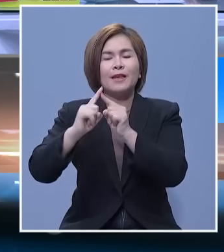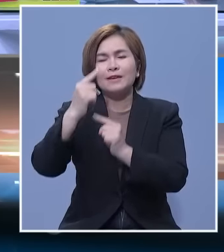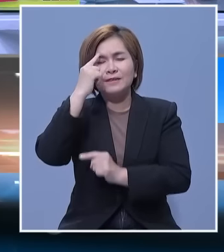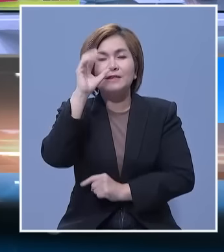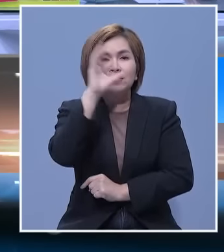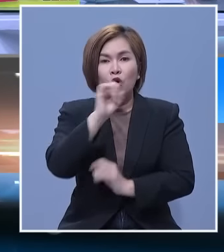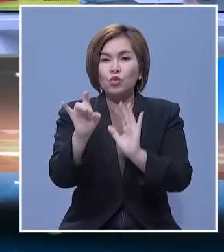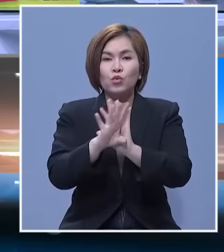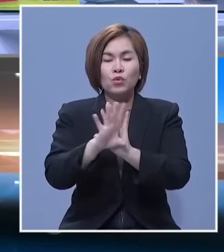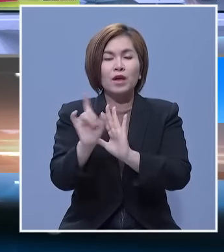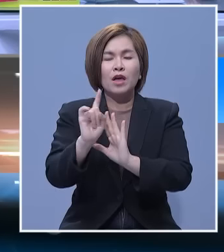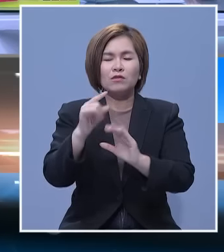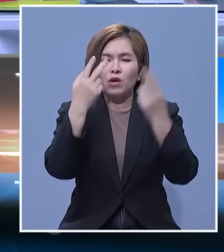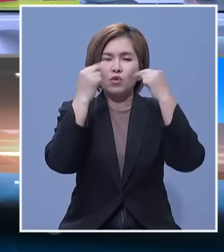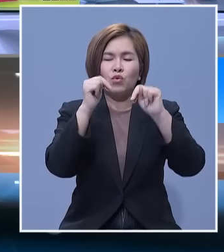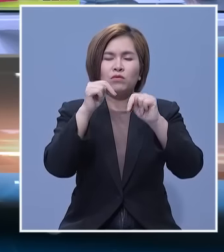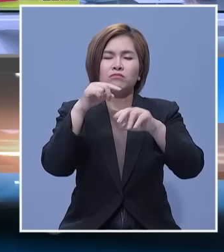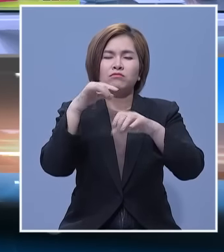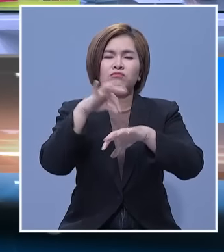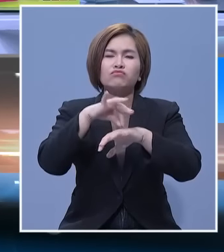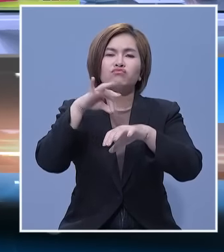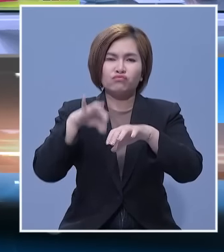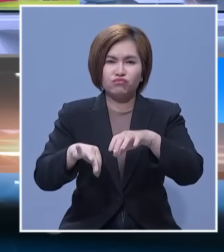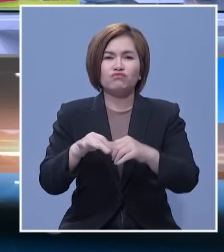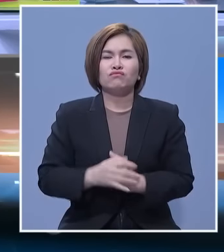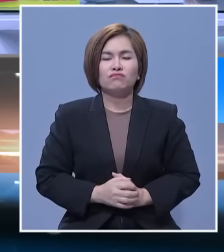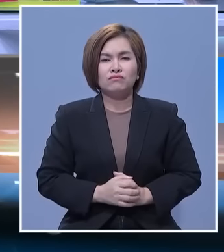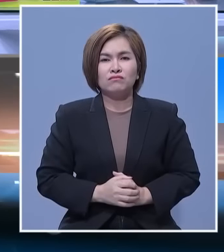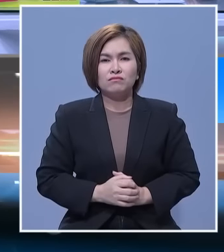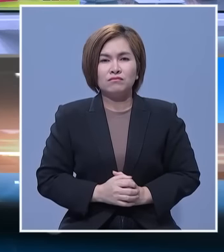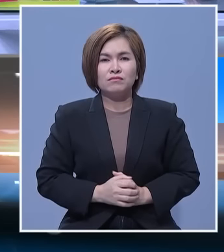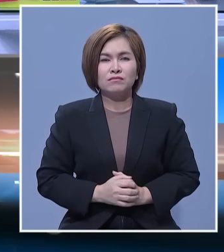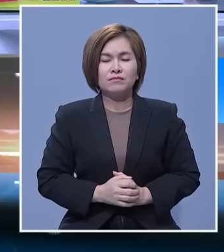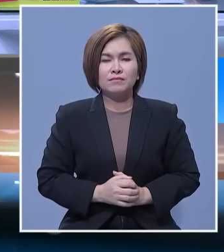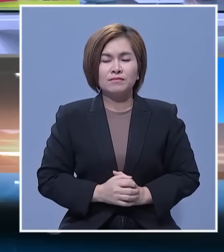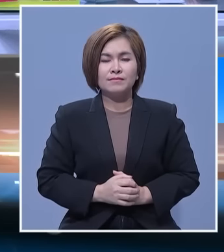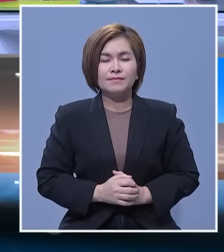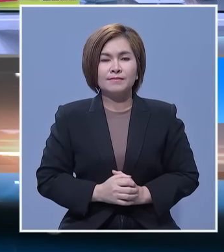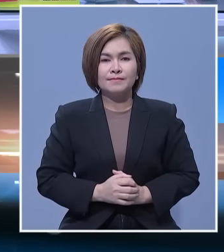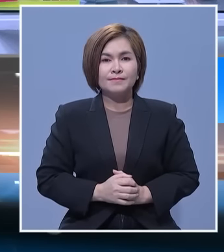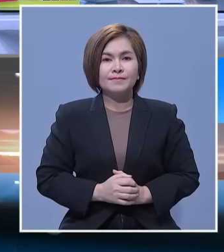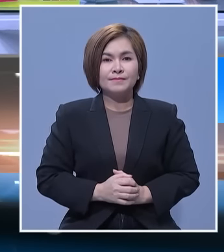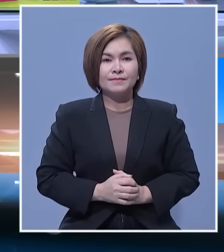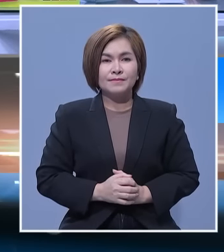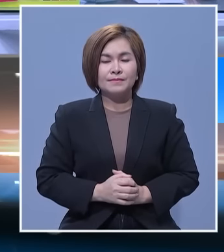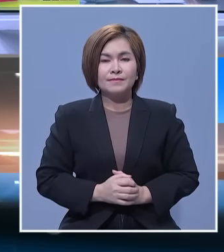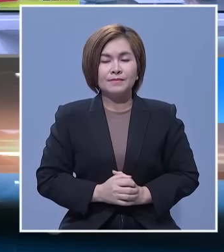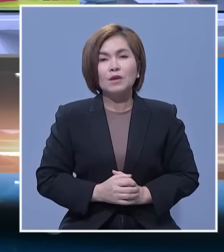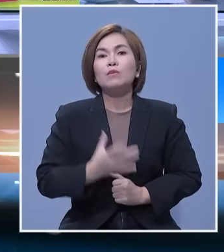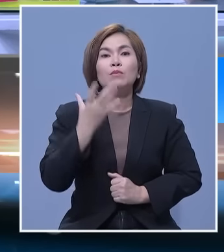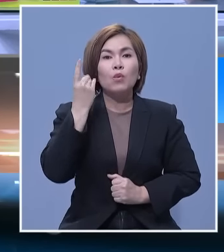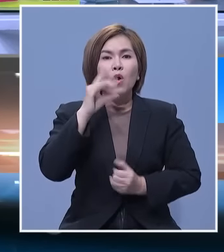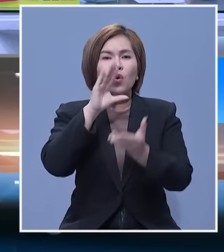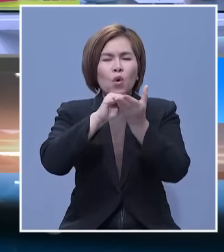วแต่สุดท้ายก็ไม่รอดนะฮะ คือคุณไพศาลเนี่ยแทงสวนเลยแล้วก็เดี๋ยวเราจะมีคุยสดด้วยแต่ว่าก่อนอื่นมาไล่เรียงกันเมื่อวานนี้น่าสนใ